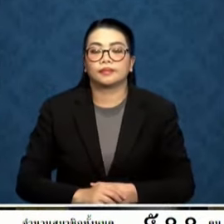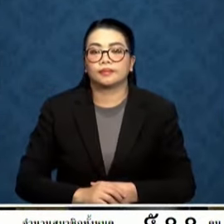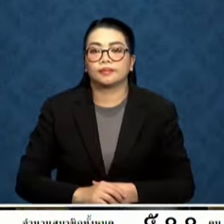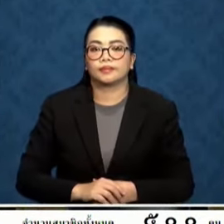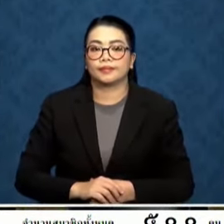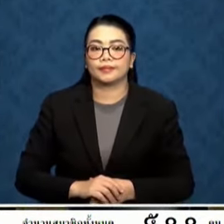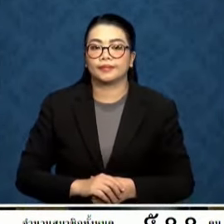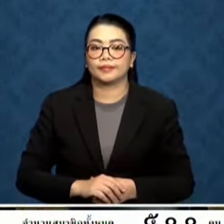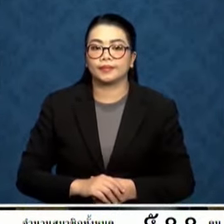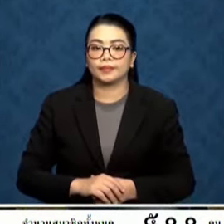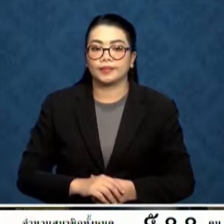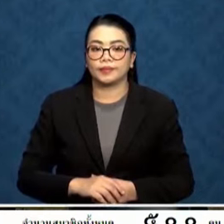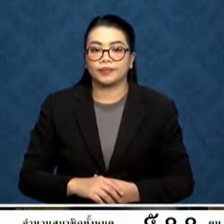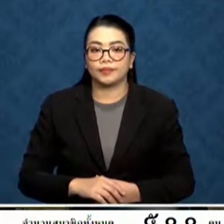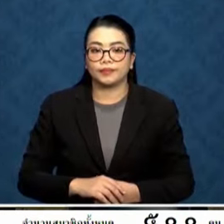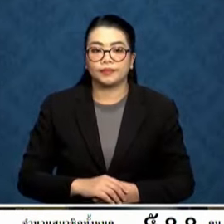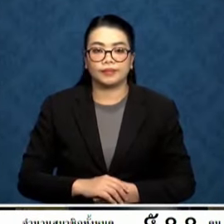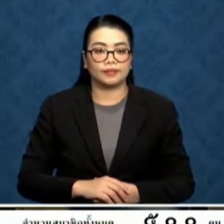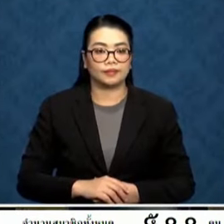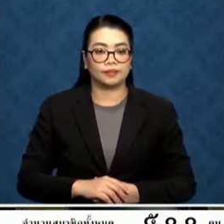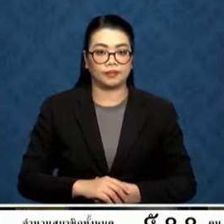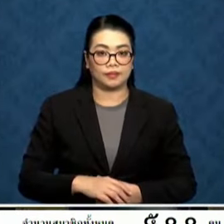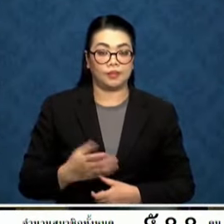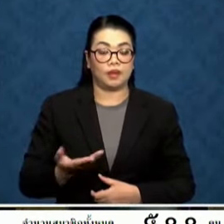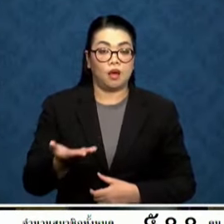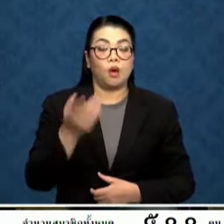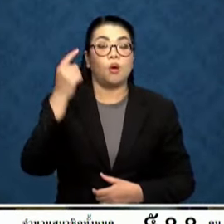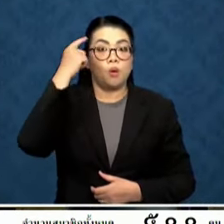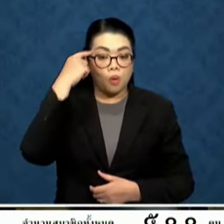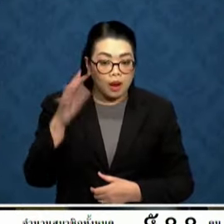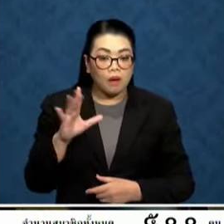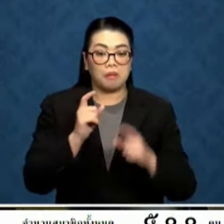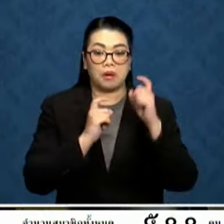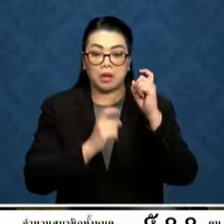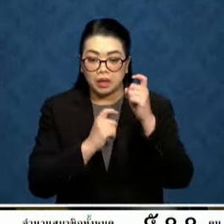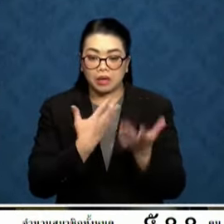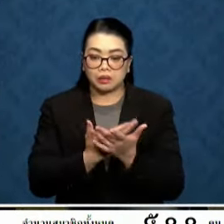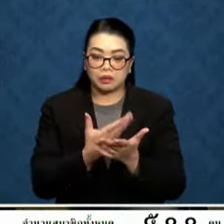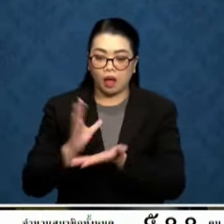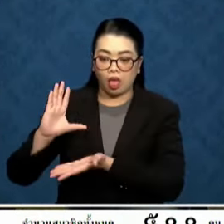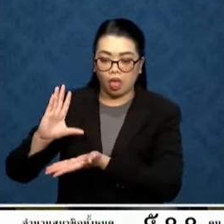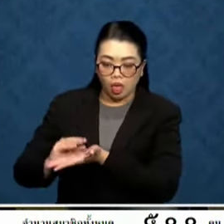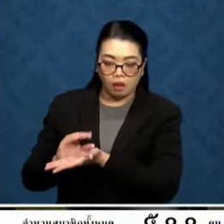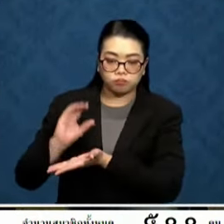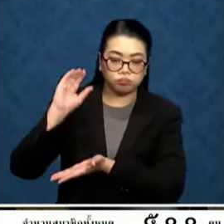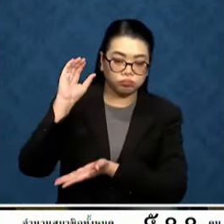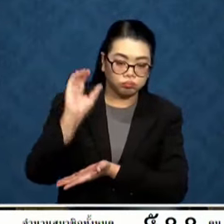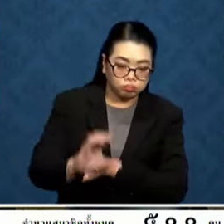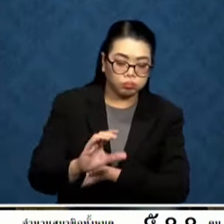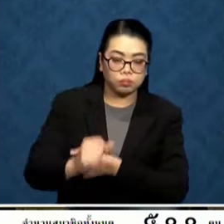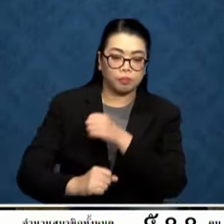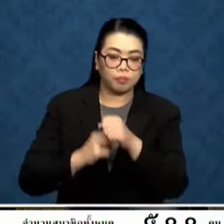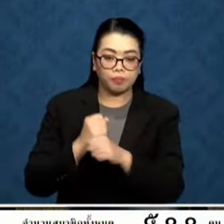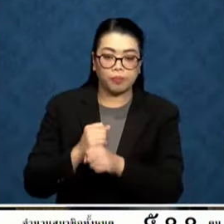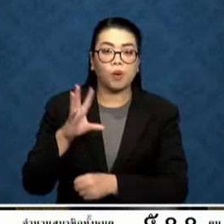ว่าแล้วในเมื่อรู้ว่าเสี่ยงขนาดนี้นะครับแต่ทำไมงบประมาณปี